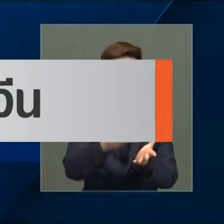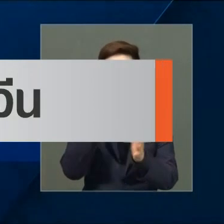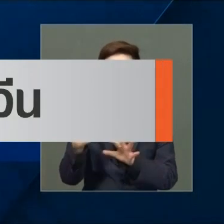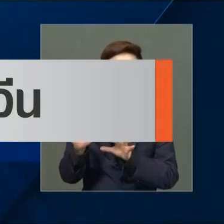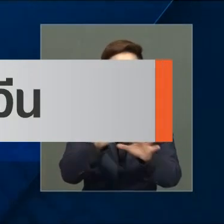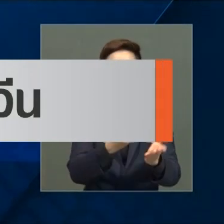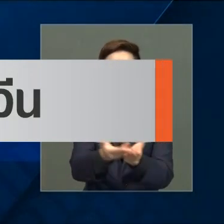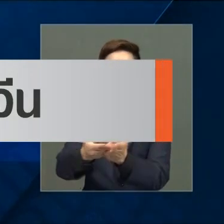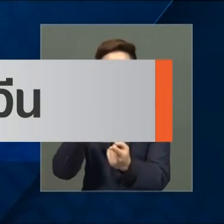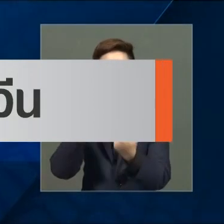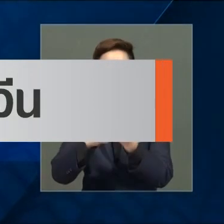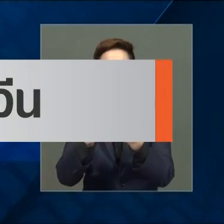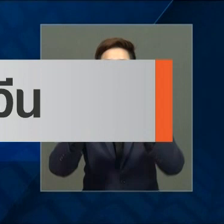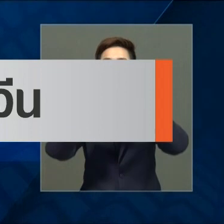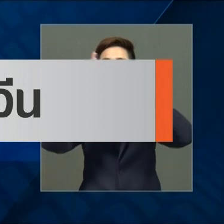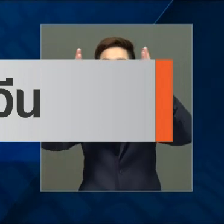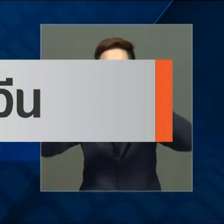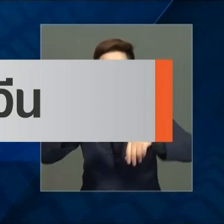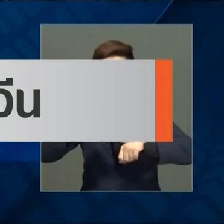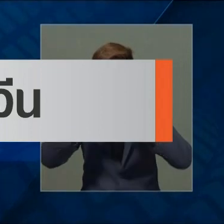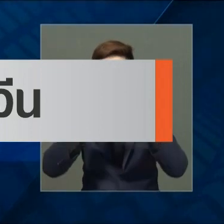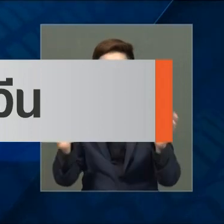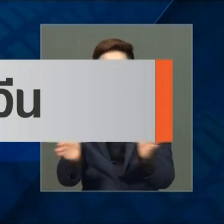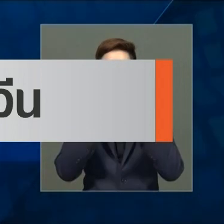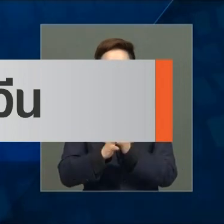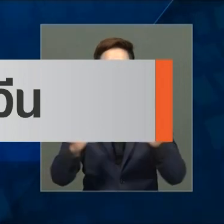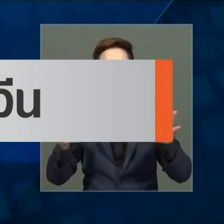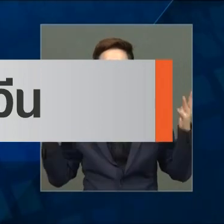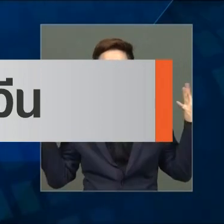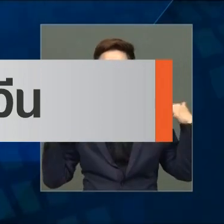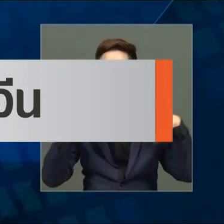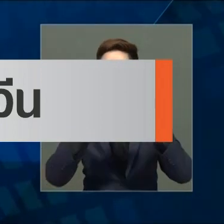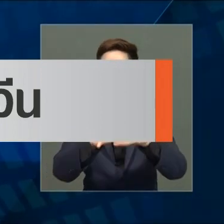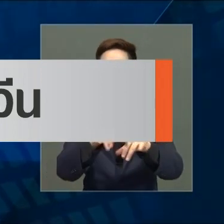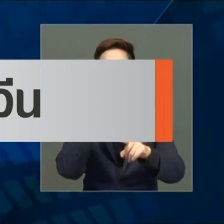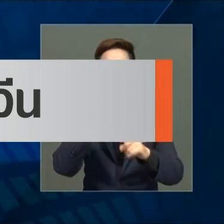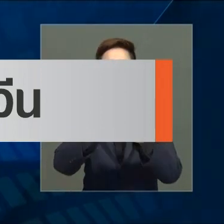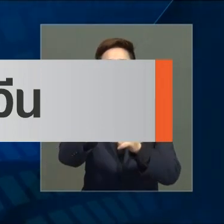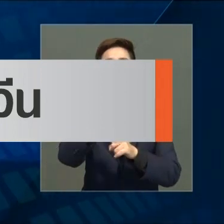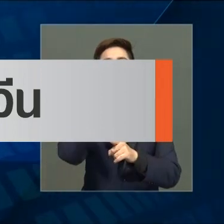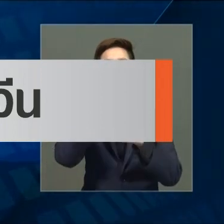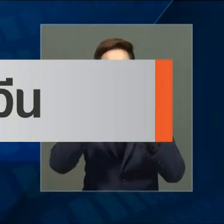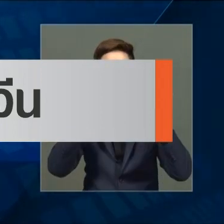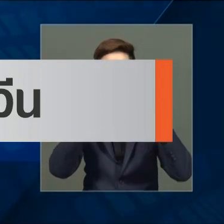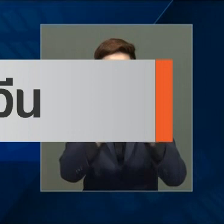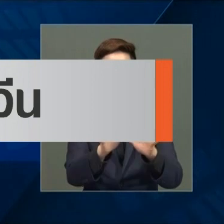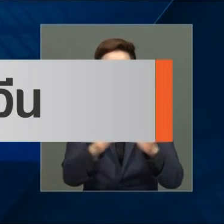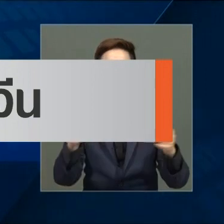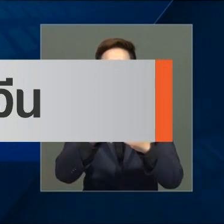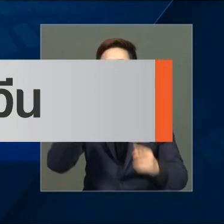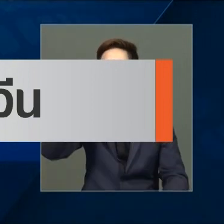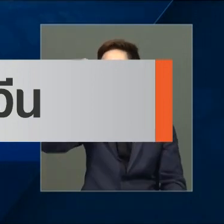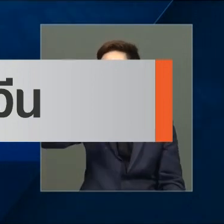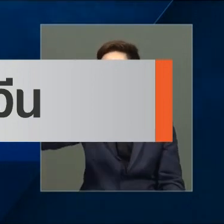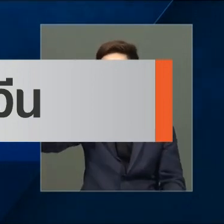5ข้ออย่างแรกคือการรวมตัวกันของญาติตามด้วยการเส้นไหว้ภายในบ้านการไปตลาดหรือซุปเปอร์มาร์เก็ตการไปร้